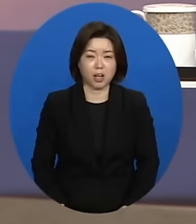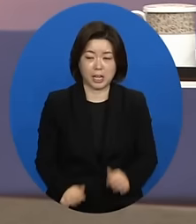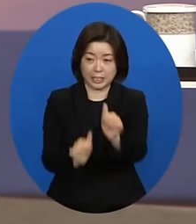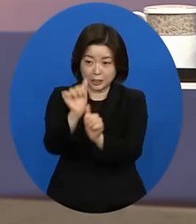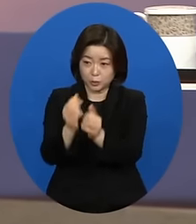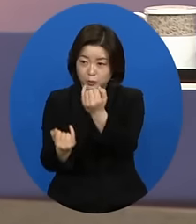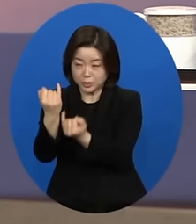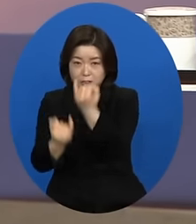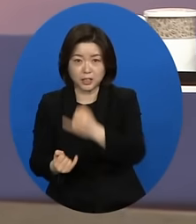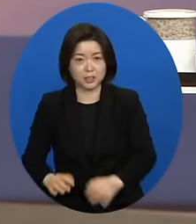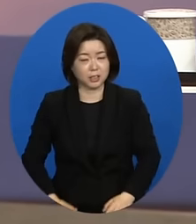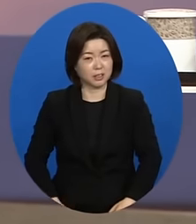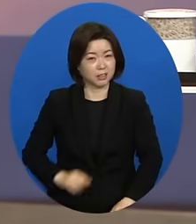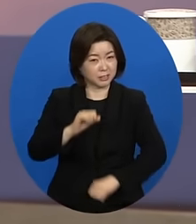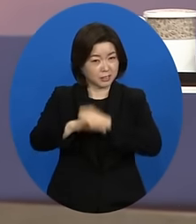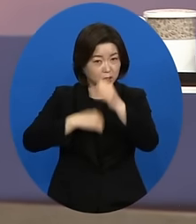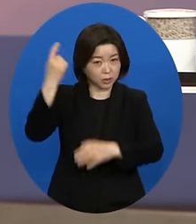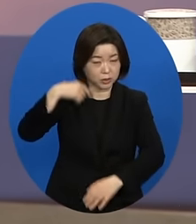동성연애에 자유하세요?